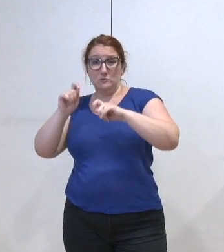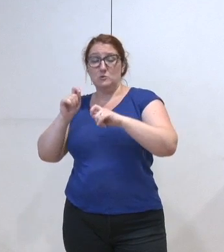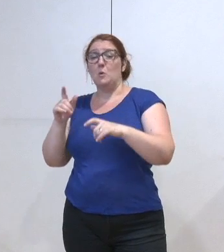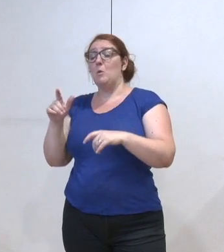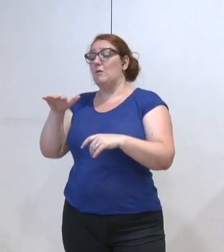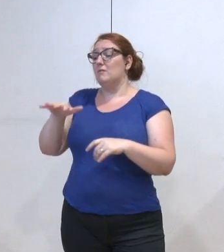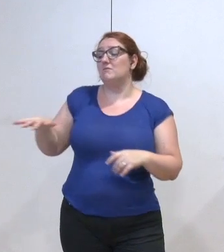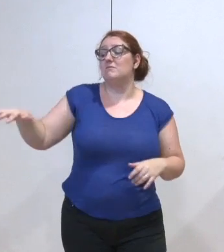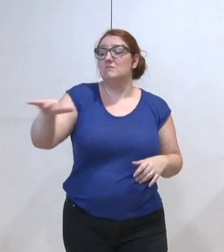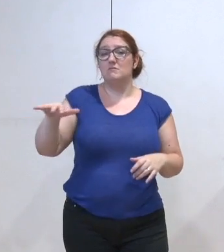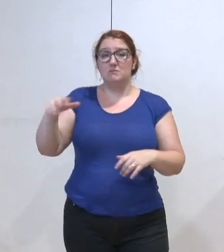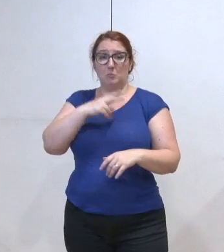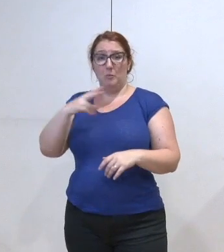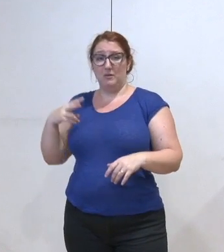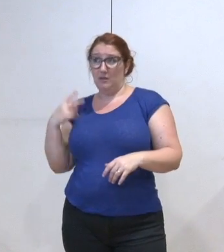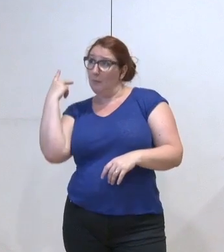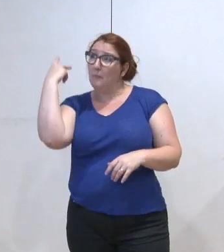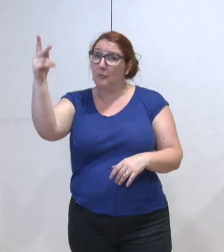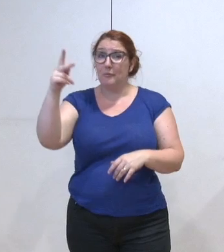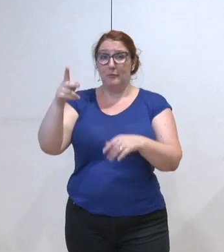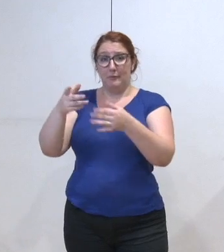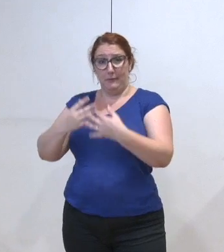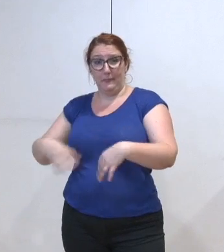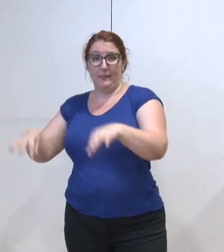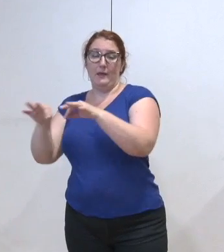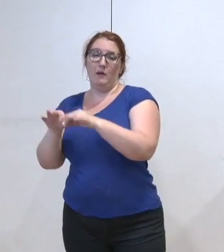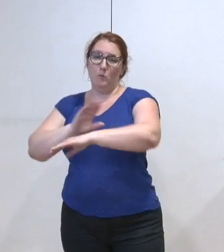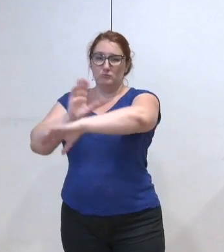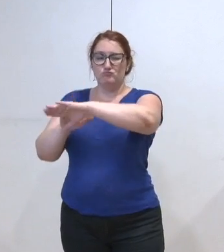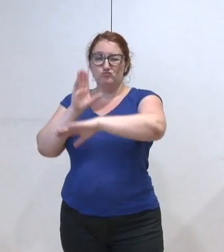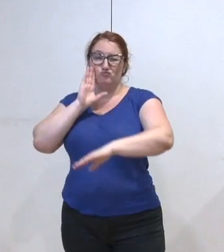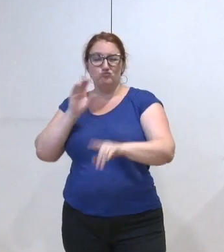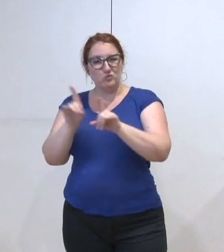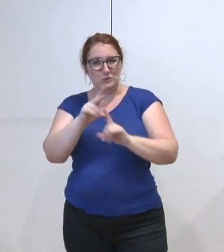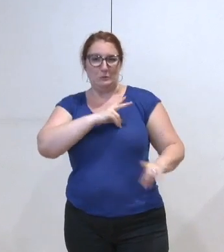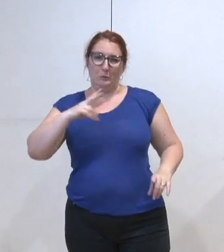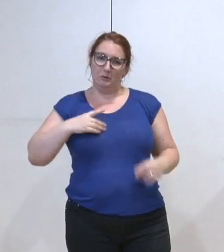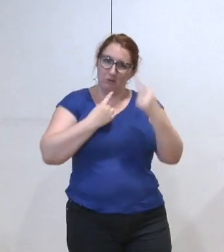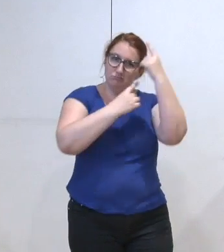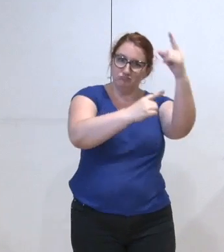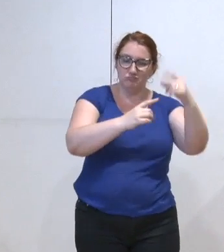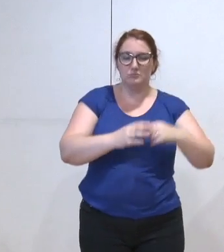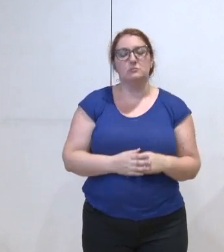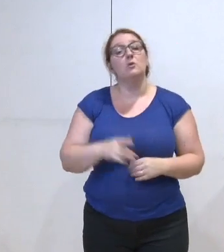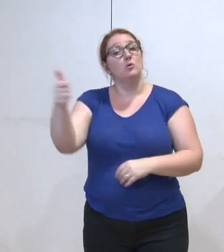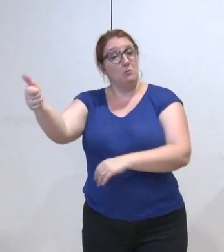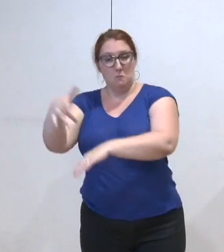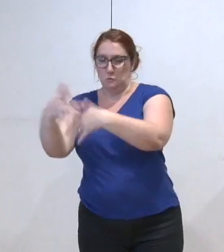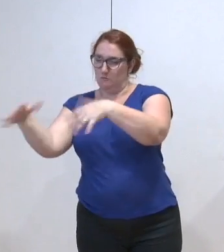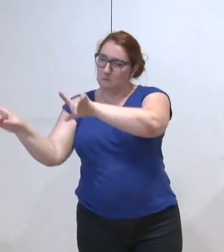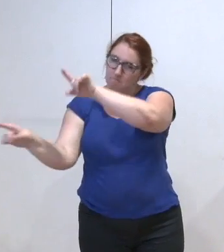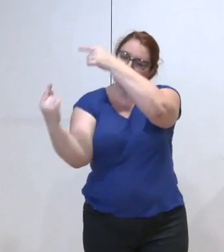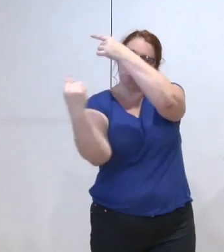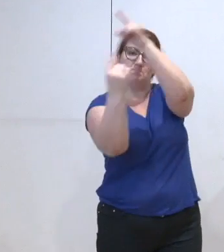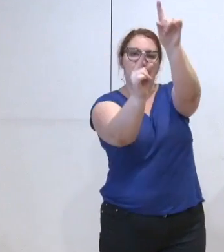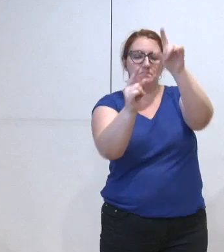départemental et que euh donc je l'avais invité à lui aussi agir en tant que propriétaire ce qu'il a fait euh voilà pour